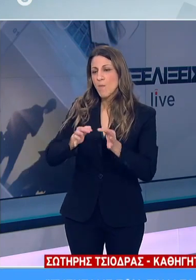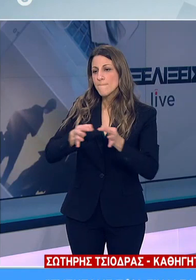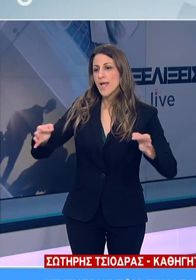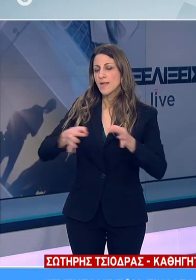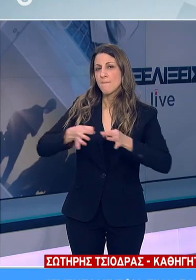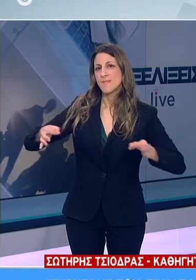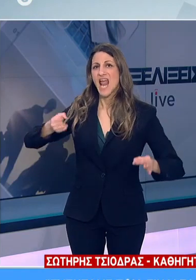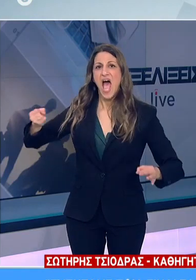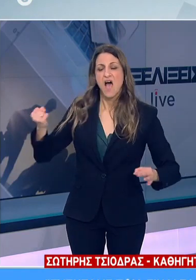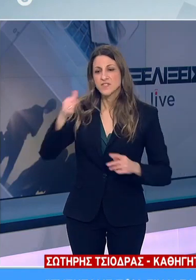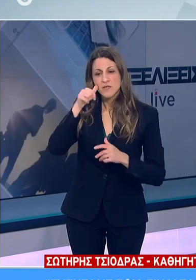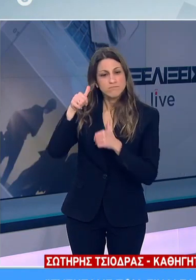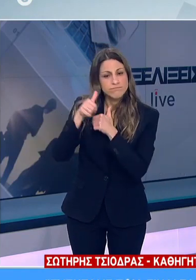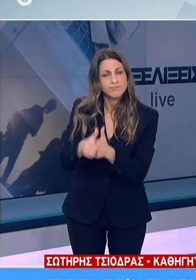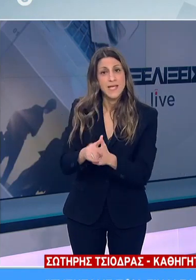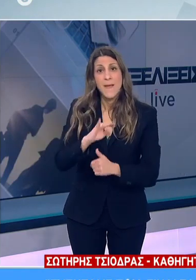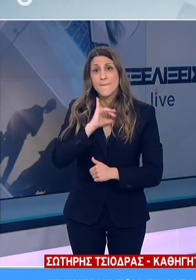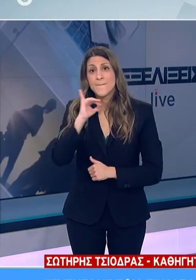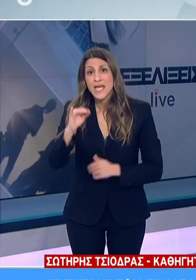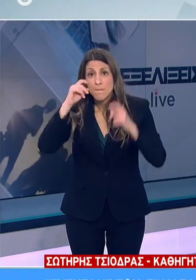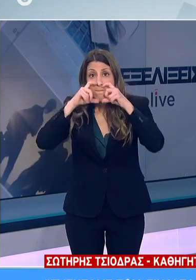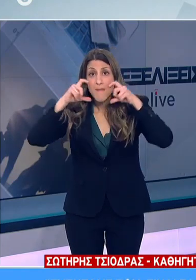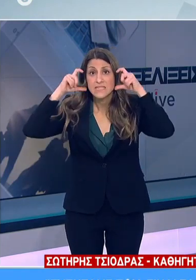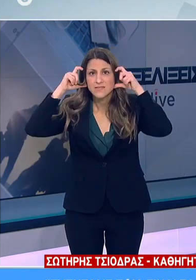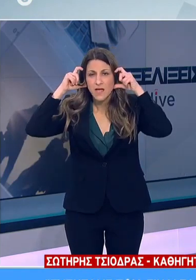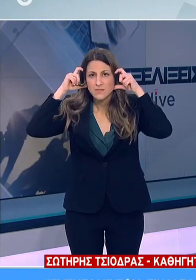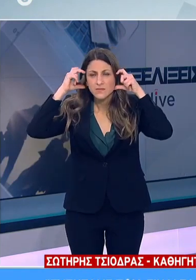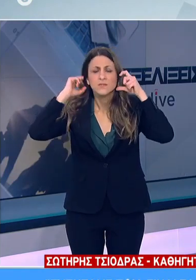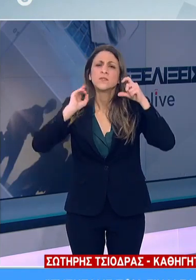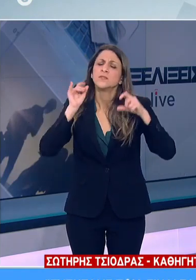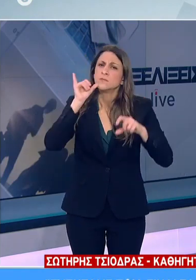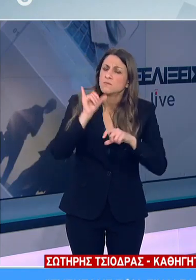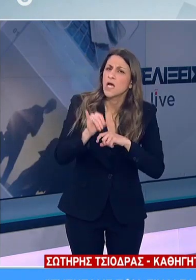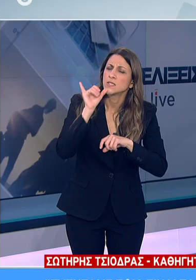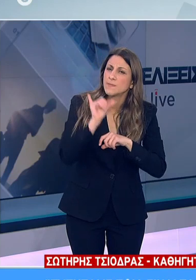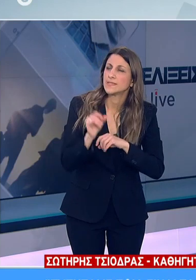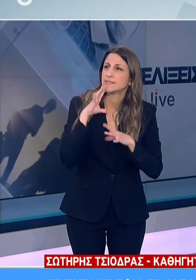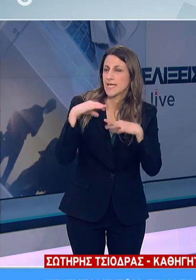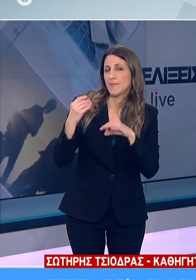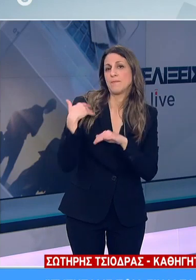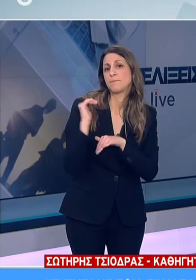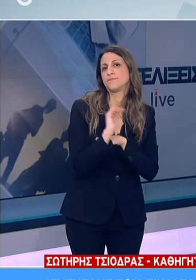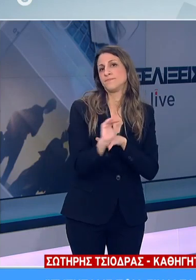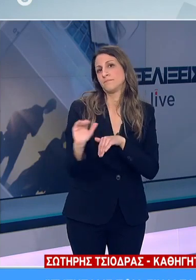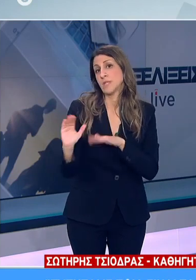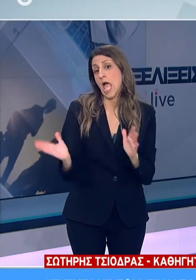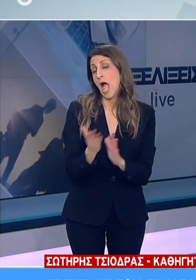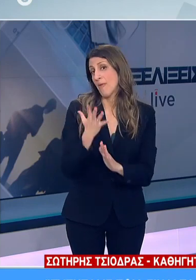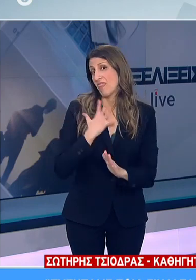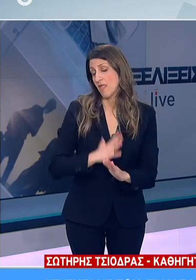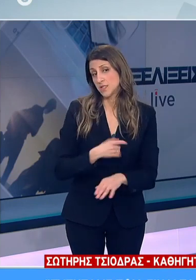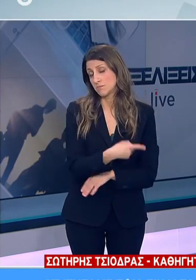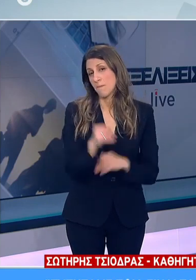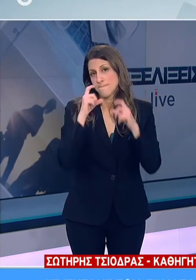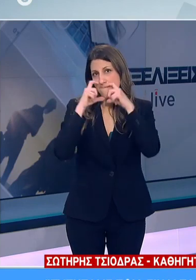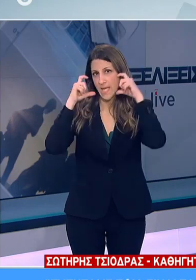υγιεινής. Με αυστηρή τήρηση, ακόμα και η μάσκα, η οποία, για την οποία υπάρχει αυτή τη στιγμή μια αρχική σύσταση και συζητούμε τις προδιαγραφές με τις